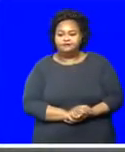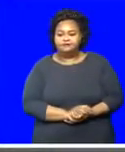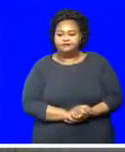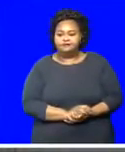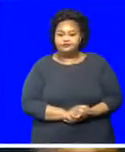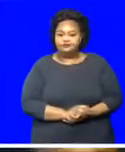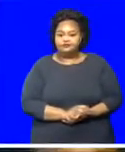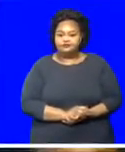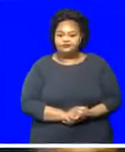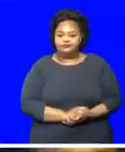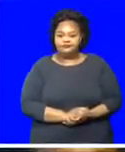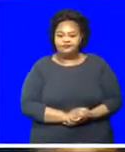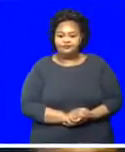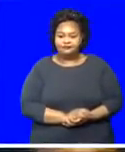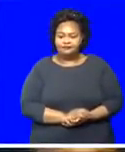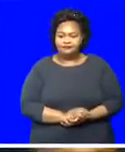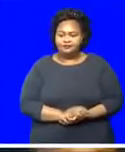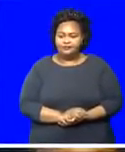embabane.